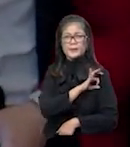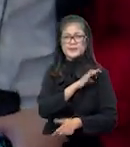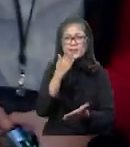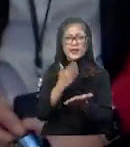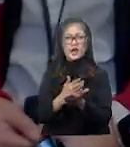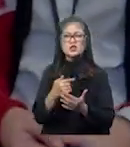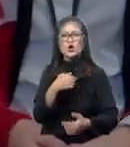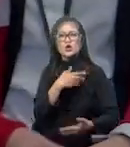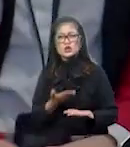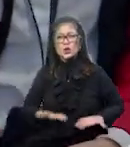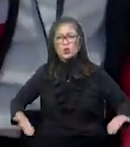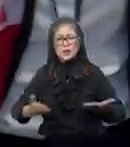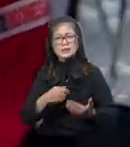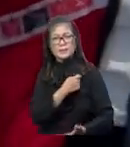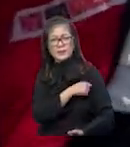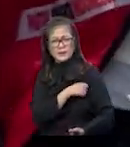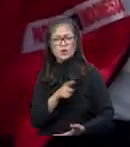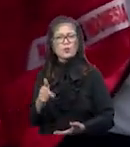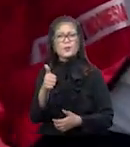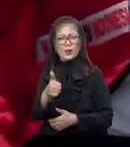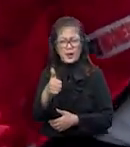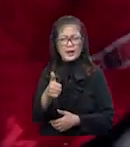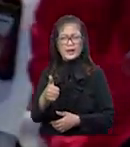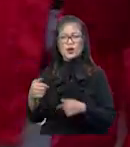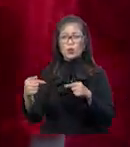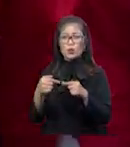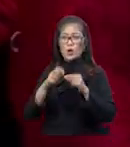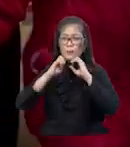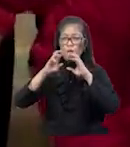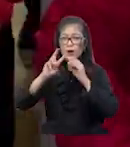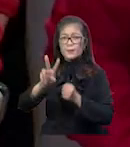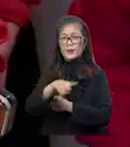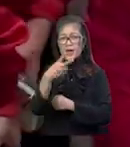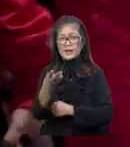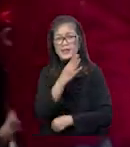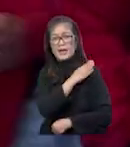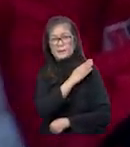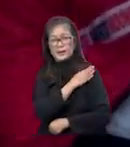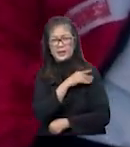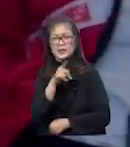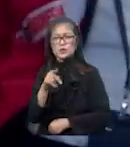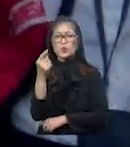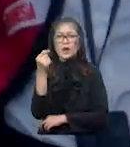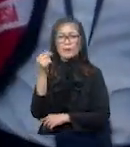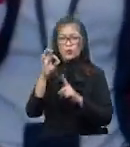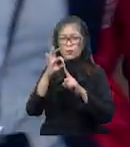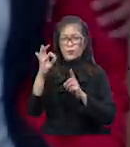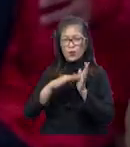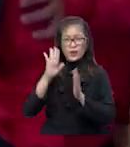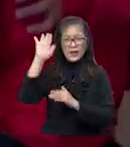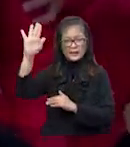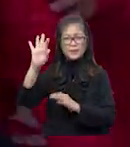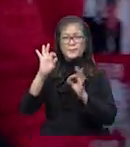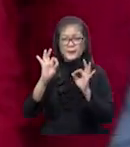kondisi kabinetnya baik-baik saja. Sementara terkait pengumuman perombakan kabinet yang kerap dilakukan pada Rabu Pon atau tepat hari